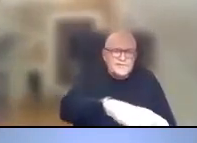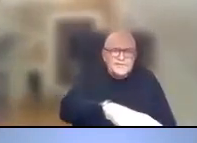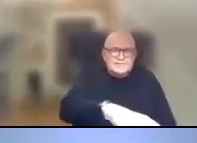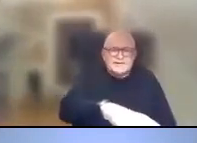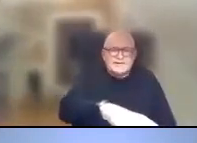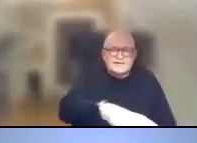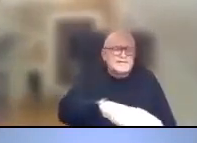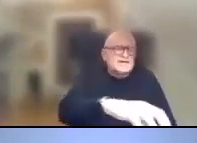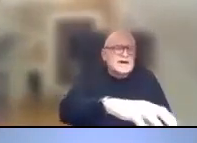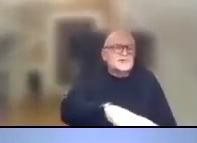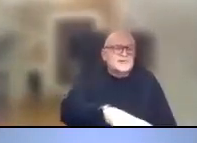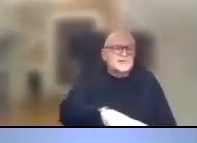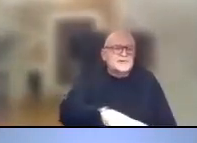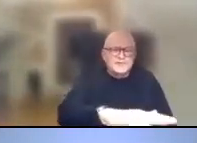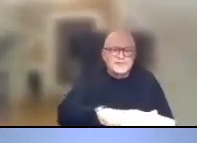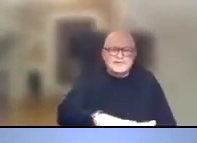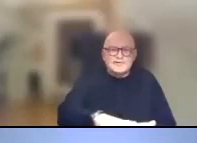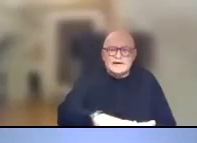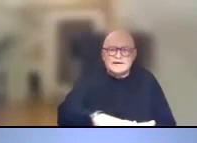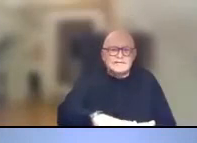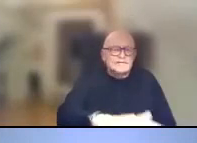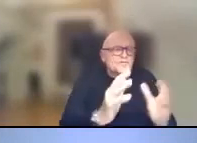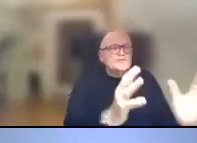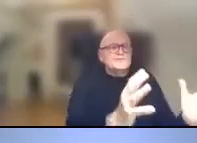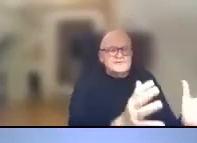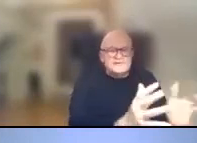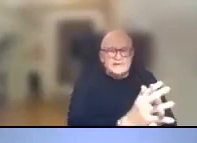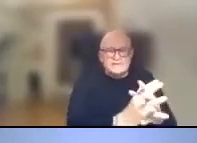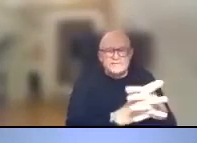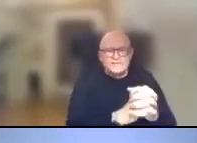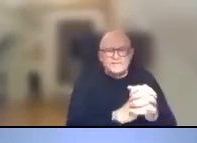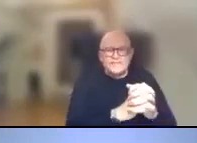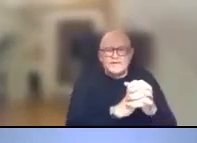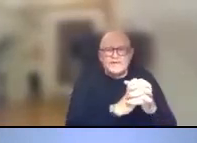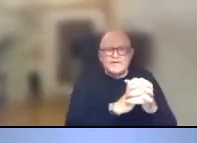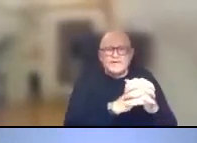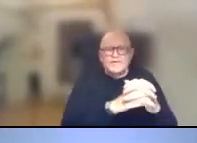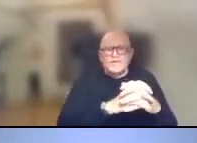diesem Falle auf Patienten, abgelegt, übertragen, projiziert eben.